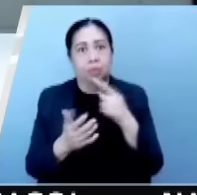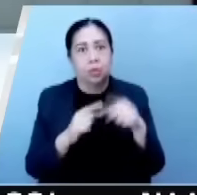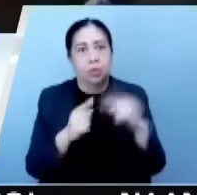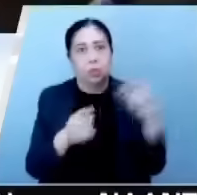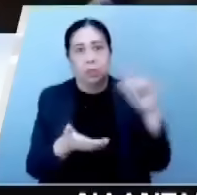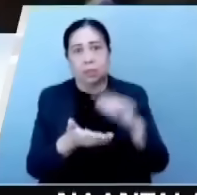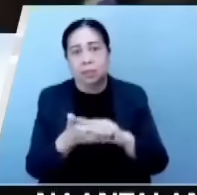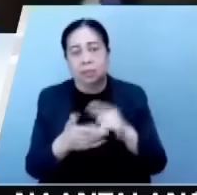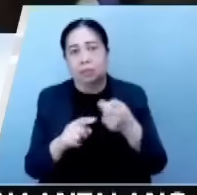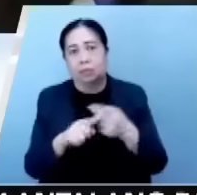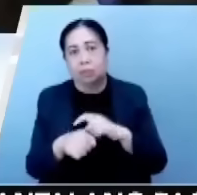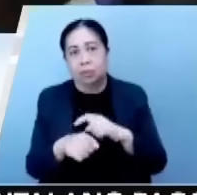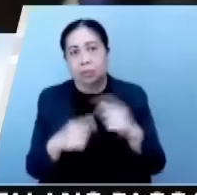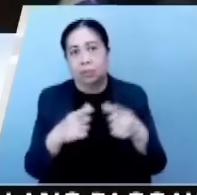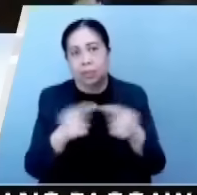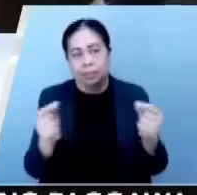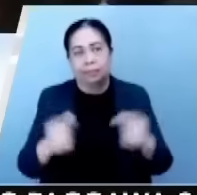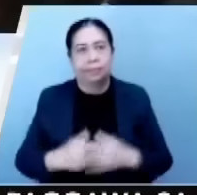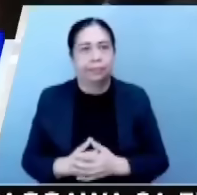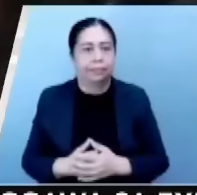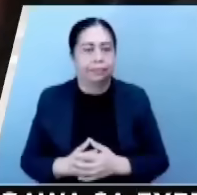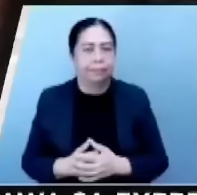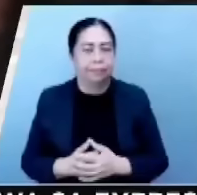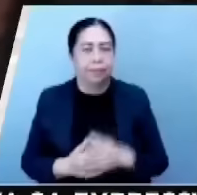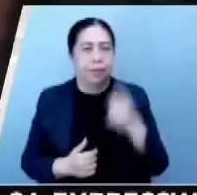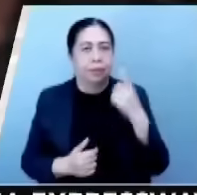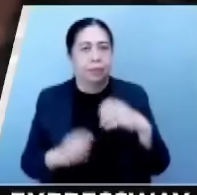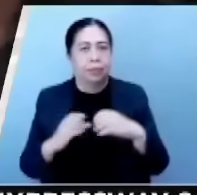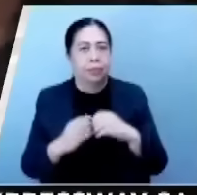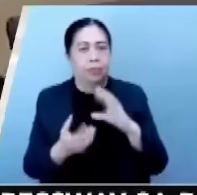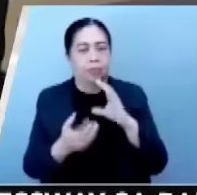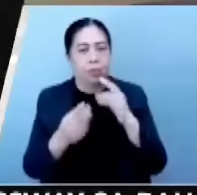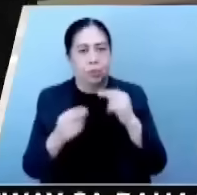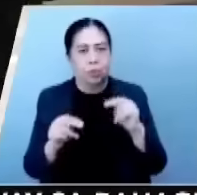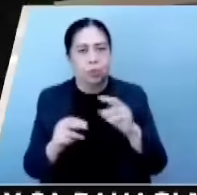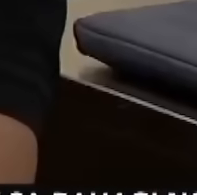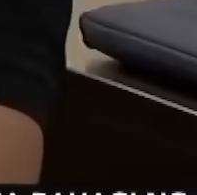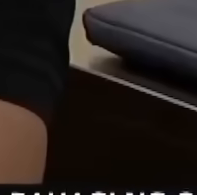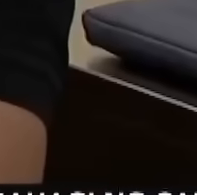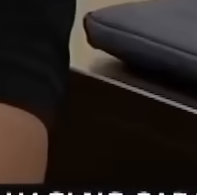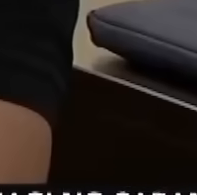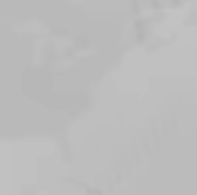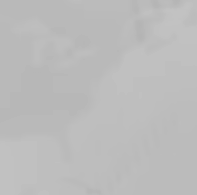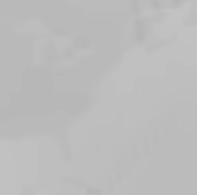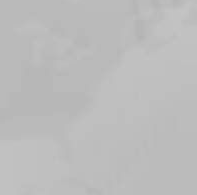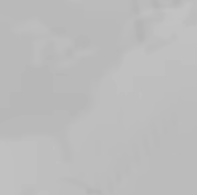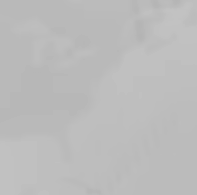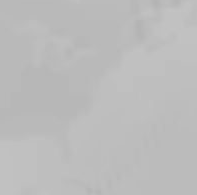Japan po. Para sa GMA Integrated News, June Veneracion, nakatutok 24 oras.